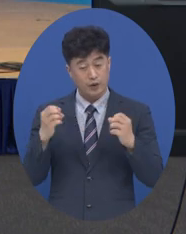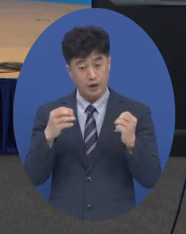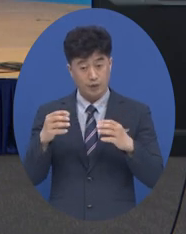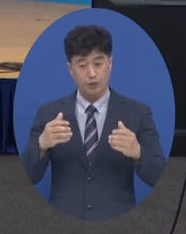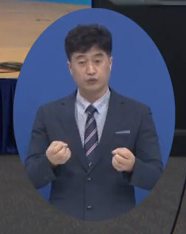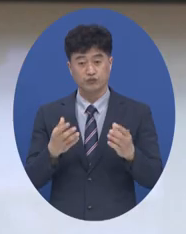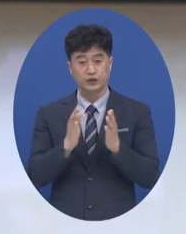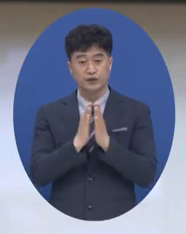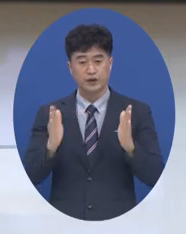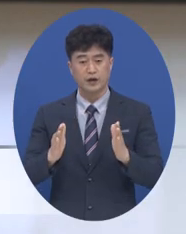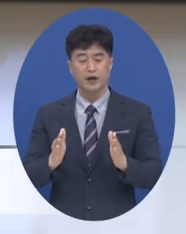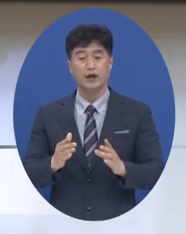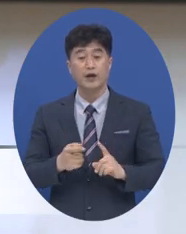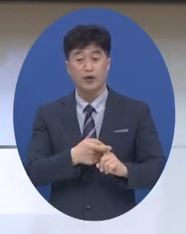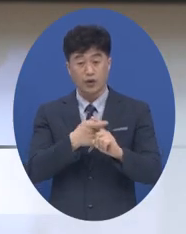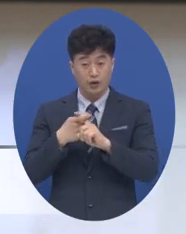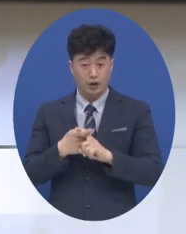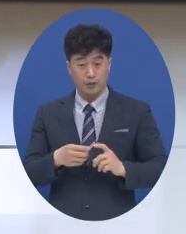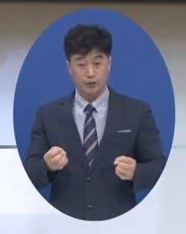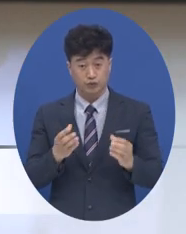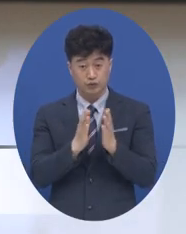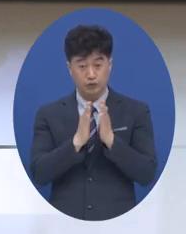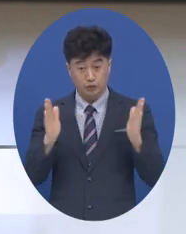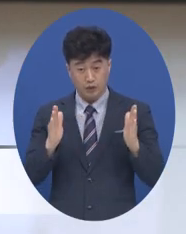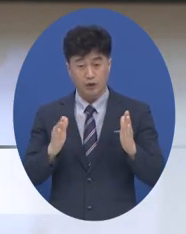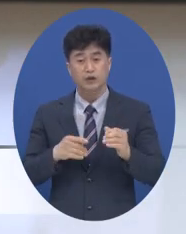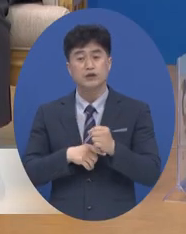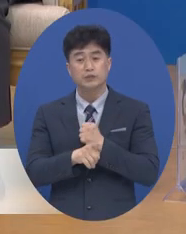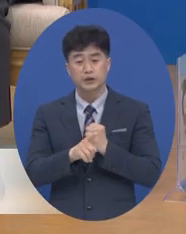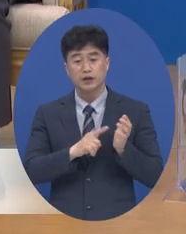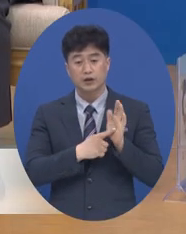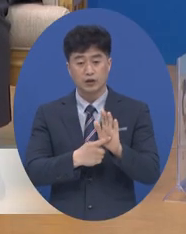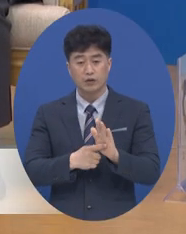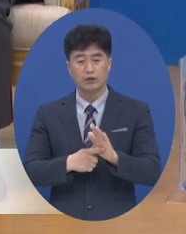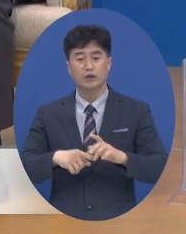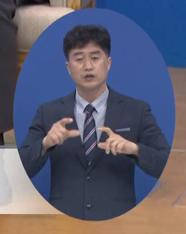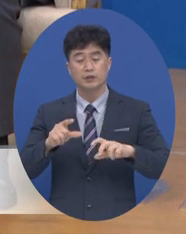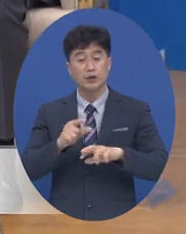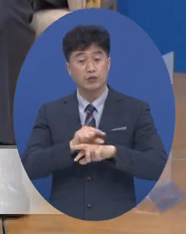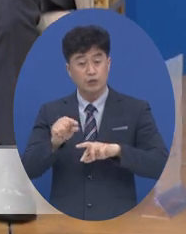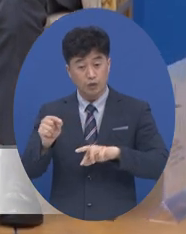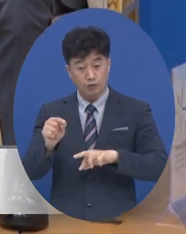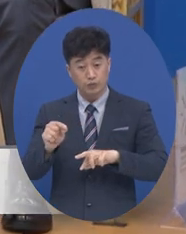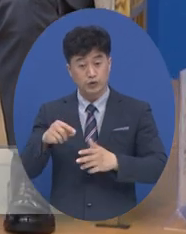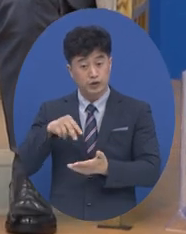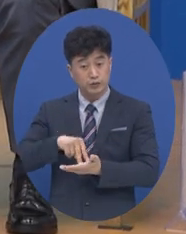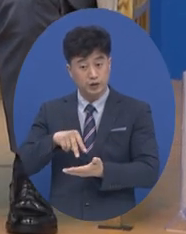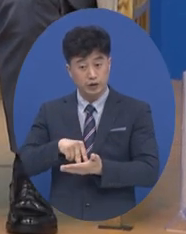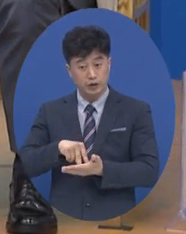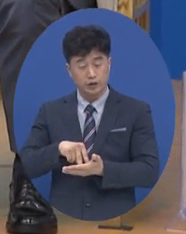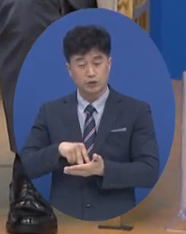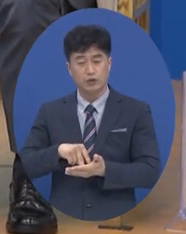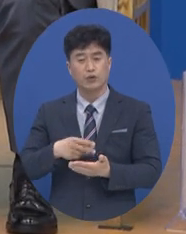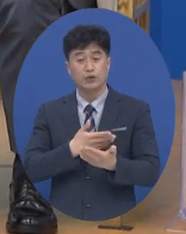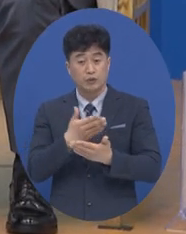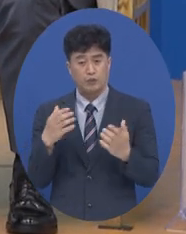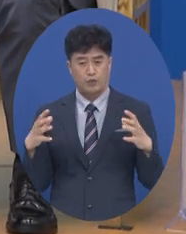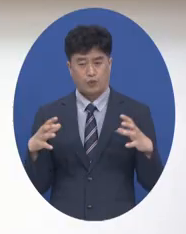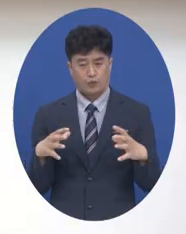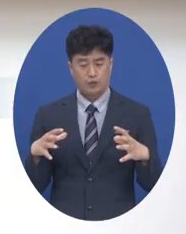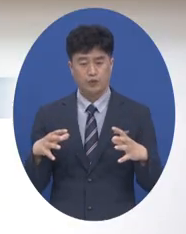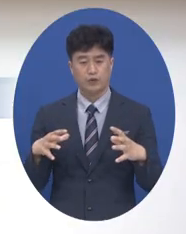진행됐고, 협의회 출범의 의의를 밝히고 지방정부 차원의 남북교류협력 사업 등에 대해 알아보는 자리가